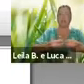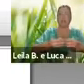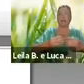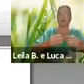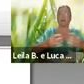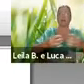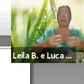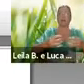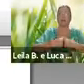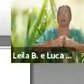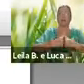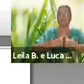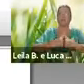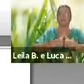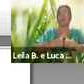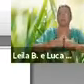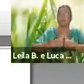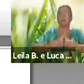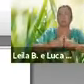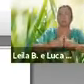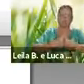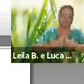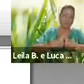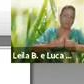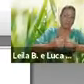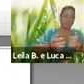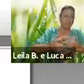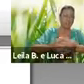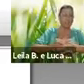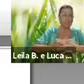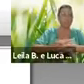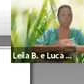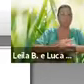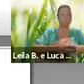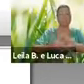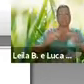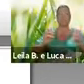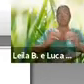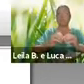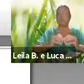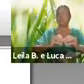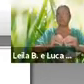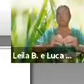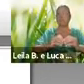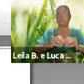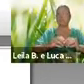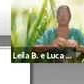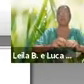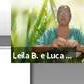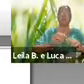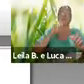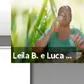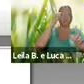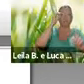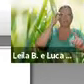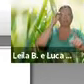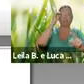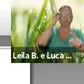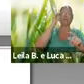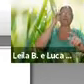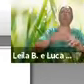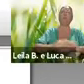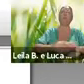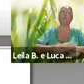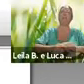materia, atomica del nostro corpo. E lui ti sta specificando questo. In questo momento,